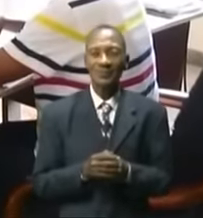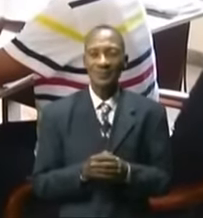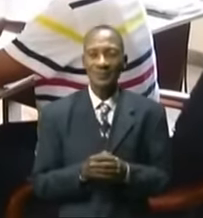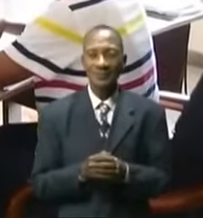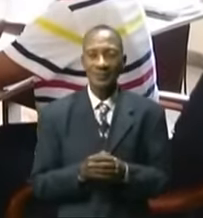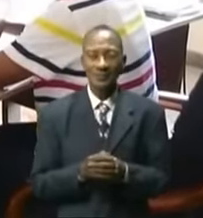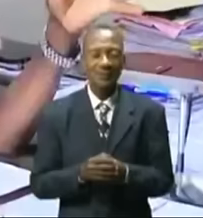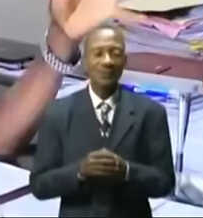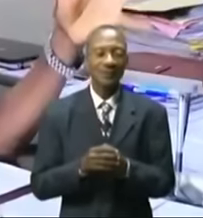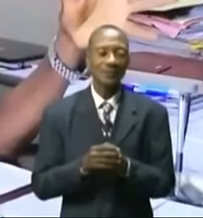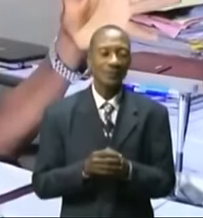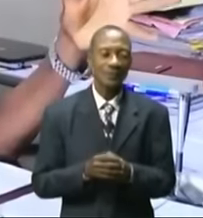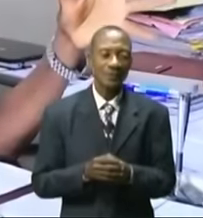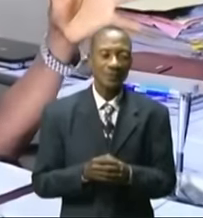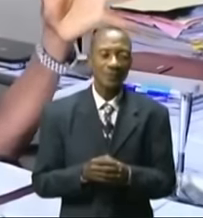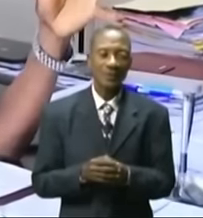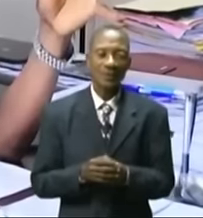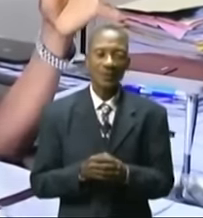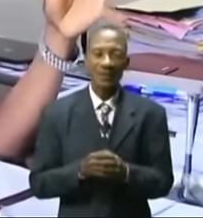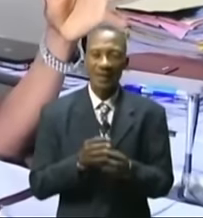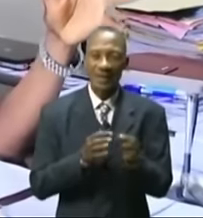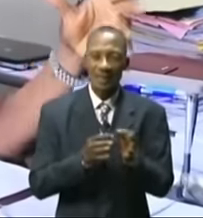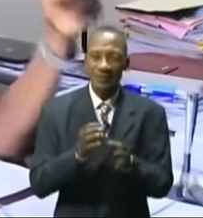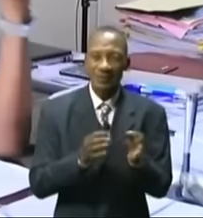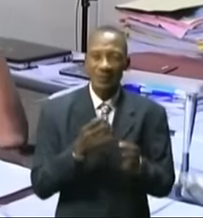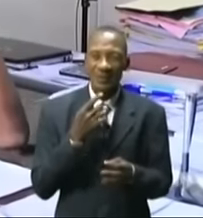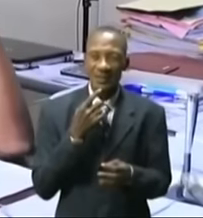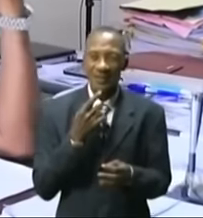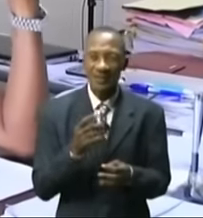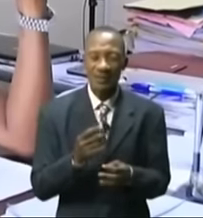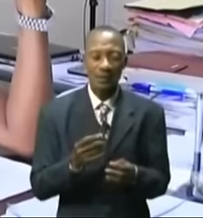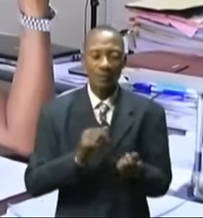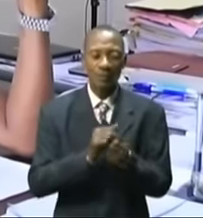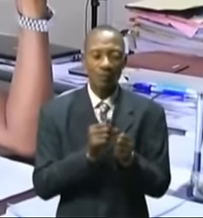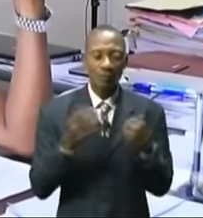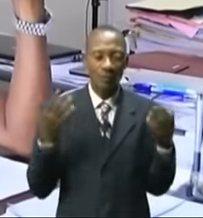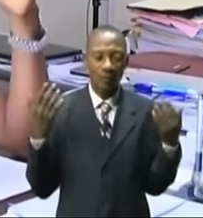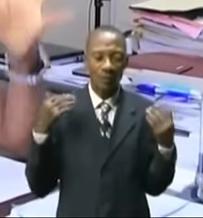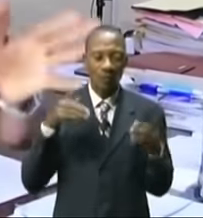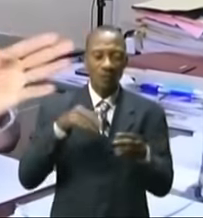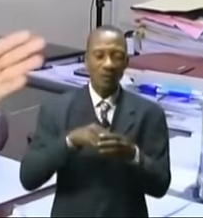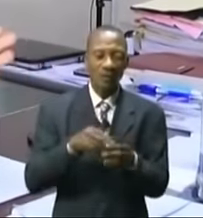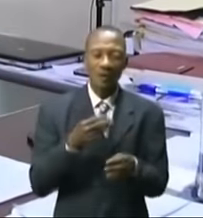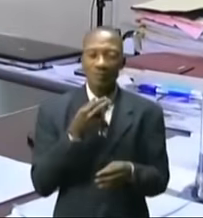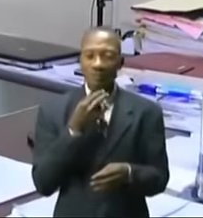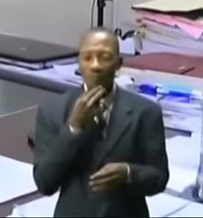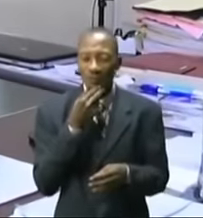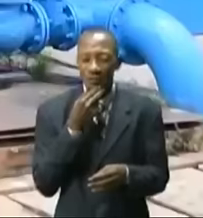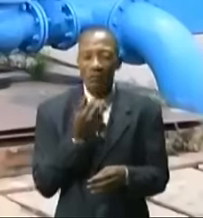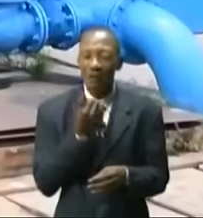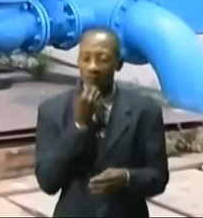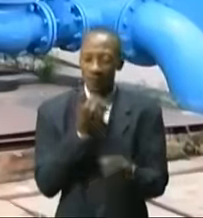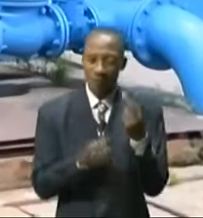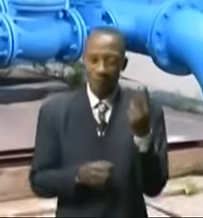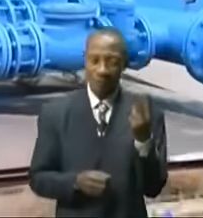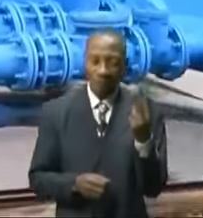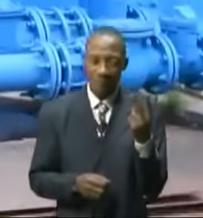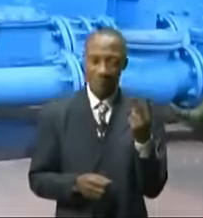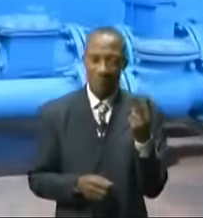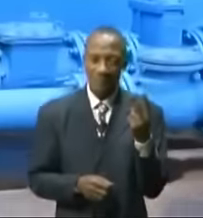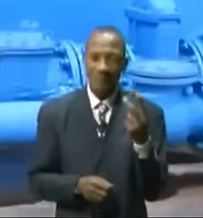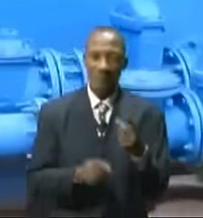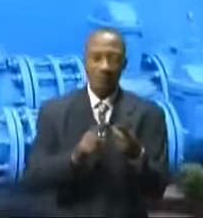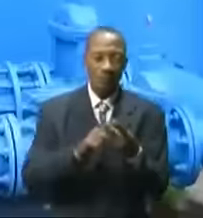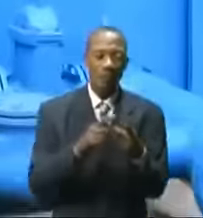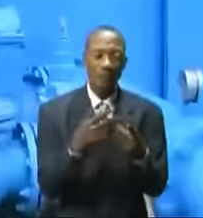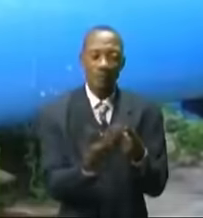l'autorité provinciale, a confirmé que le problème d'eau en Boujima a spécialement 2 causes majeures, à savoir la vétusté des